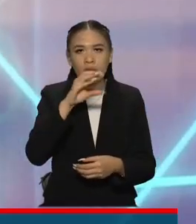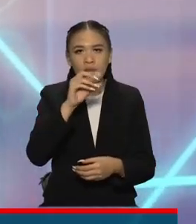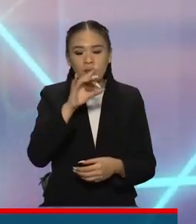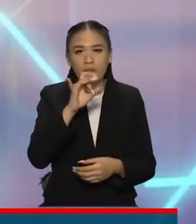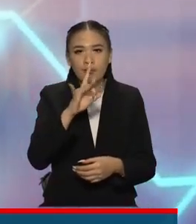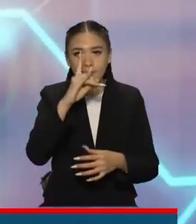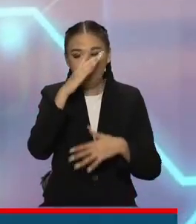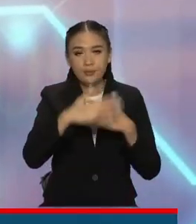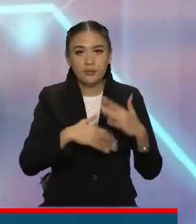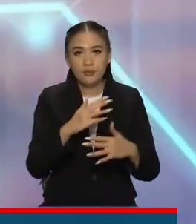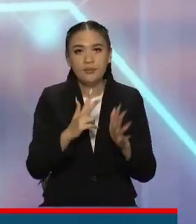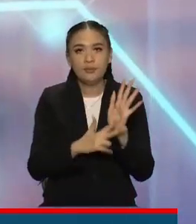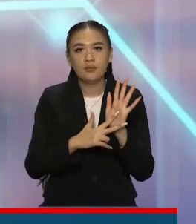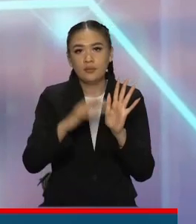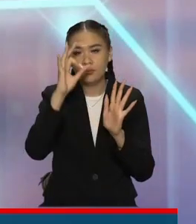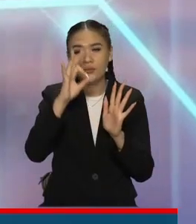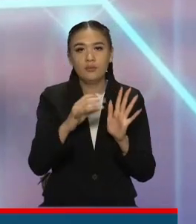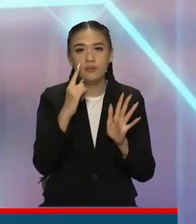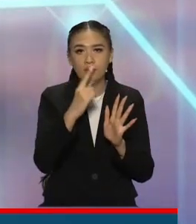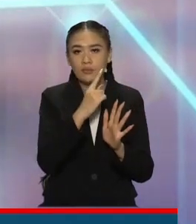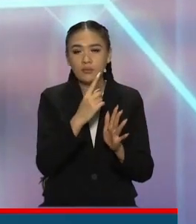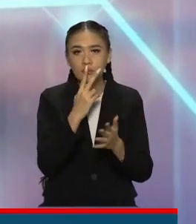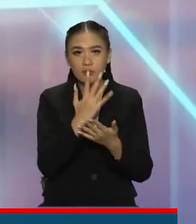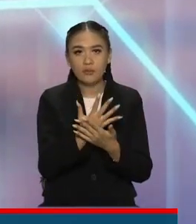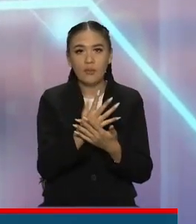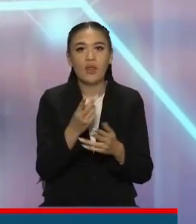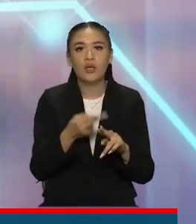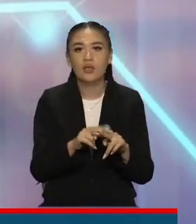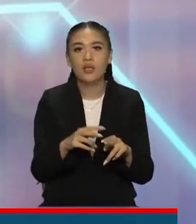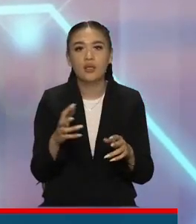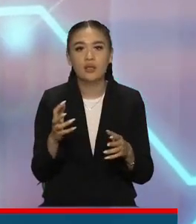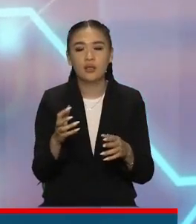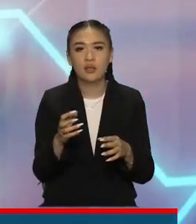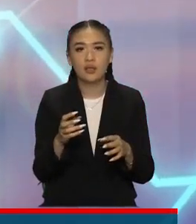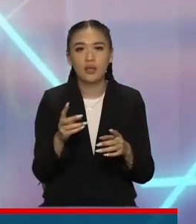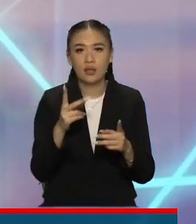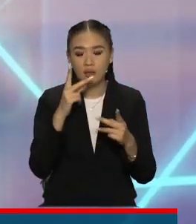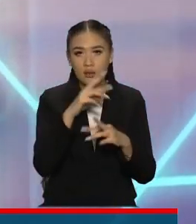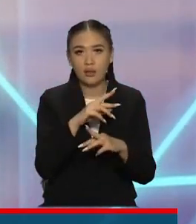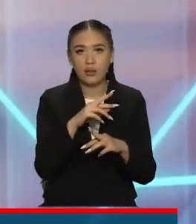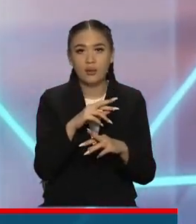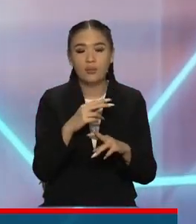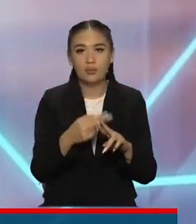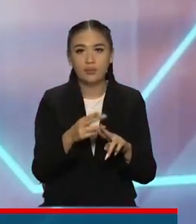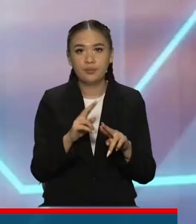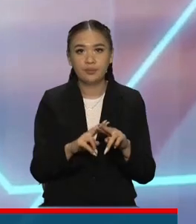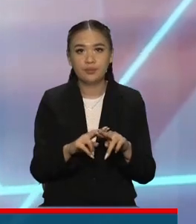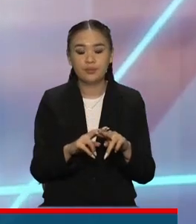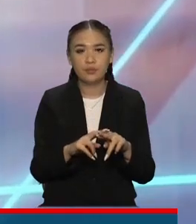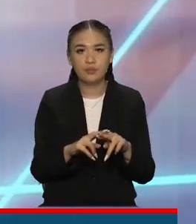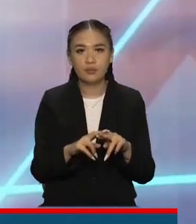тендерлердің шатаспасам 80% бір көзден өтеді. Ол әділетсіздік, ол қалай бір көзден өтеді. Бір көзден өтетін болған кезде ол